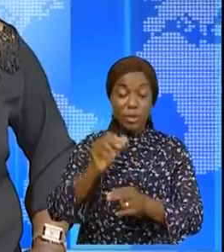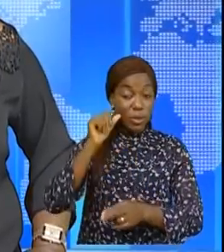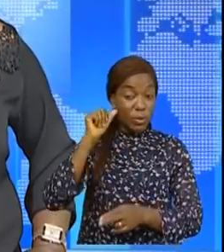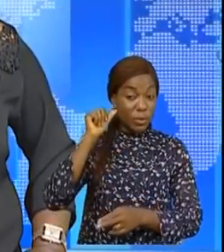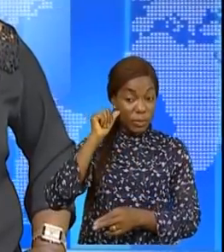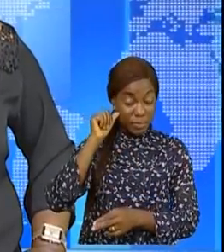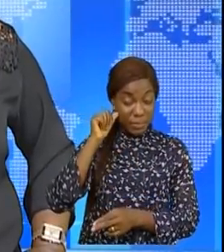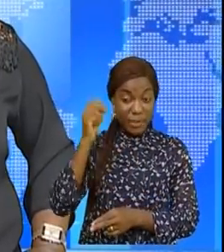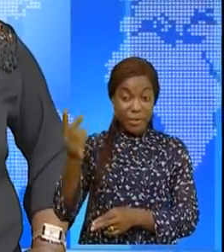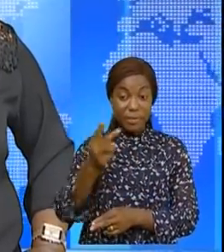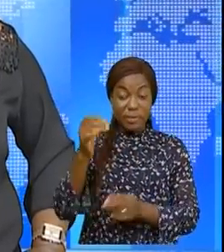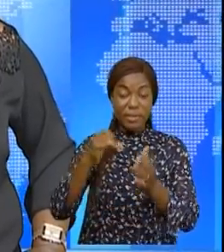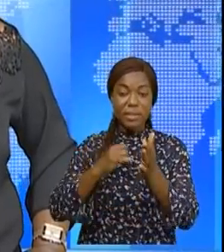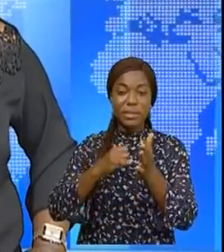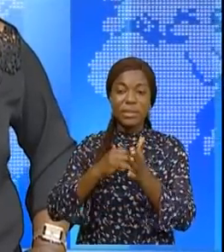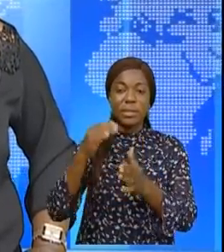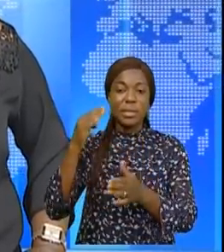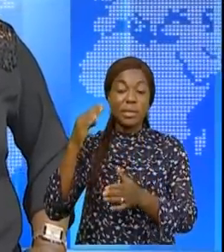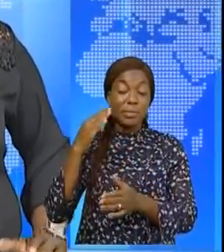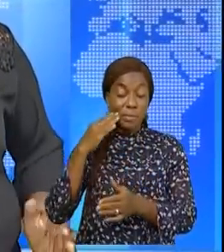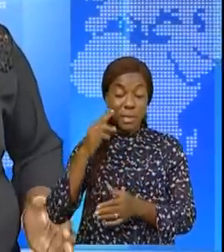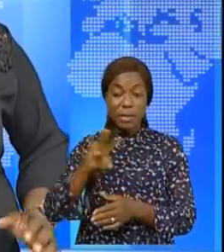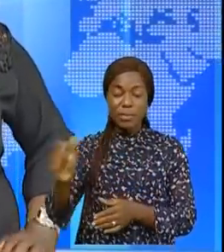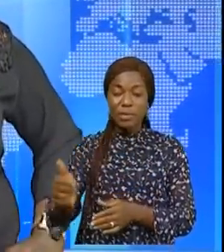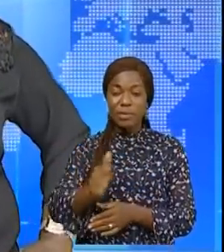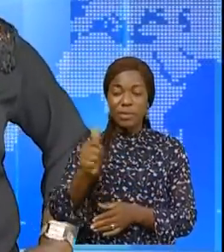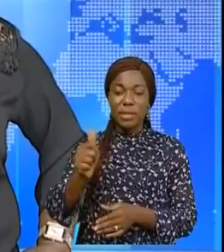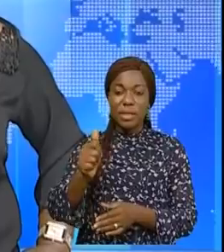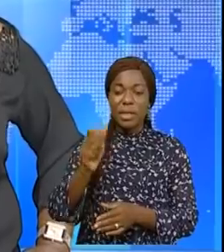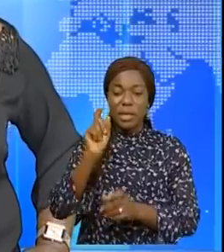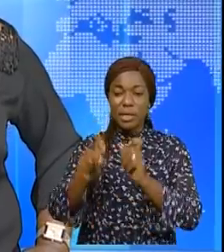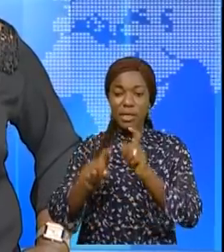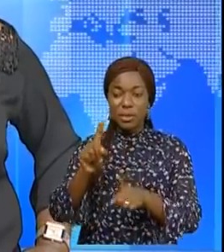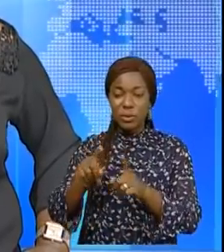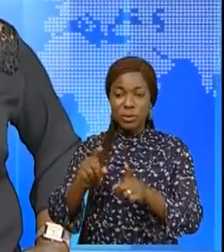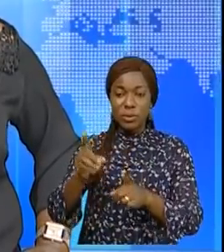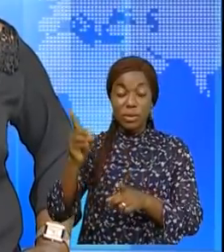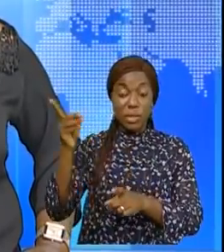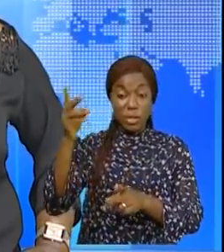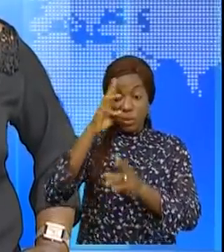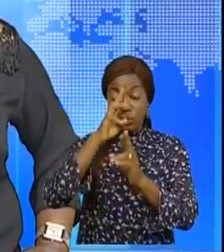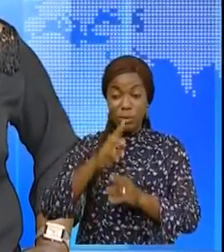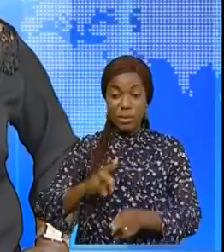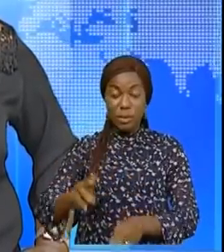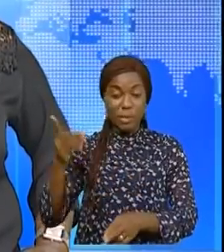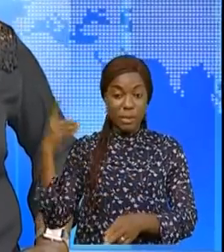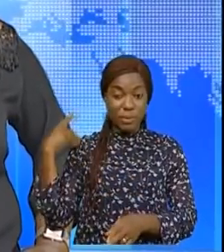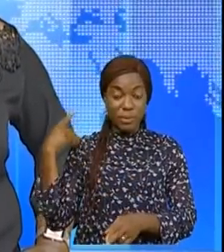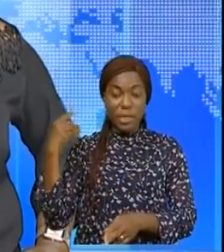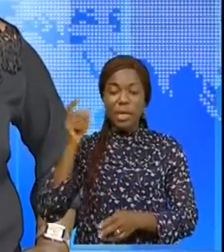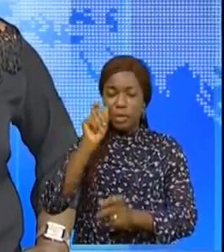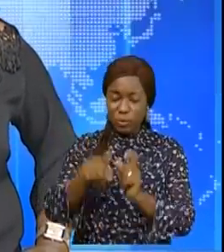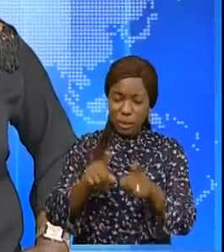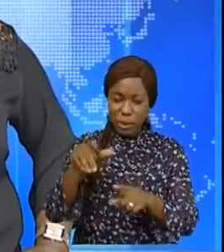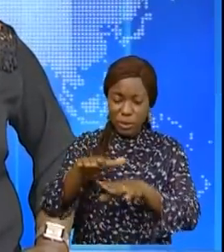mercredi 26 mai 2021 à la question d'actualité lui adressée par l'honorable Élisée Mango Ozingo